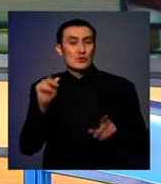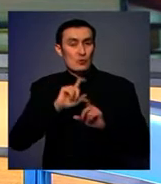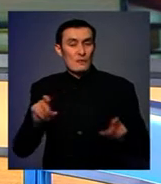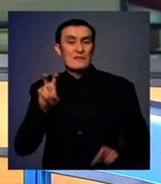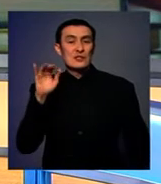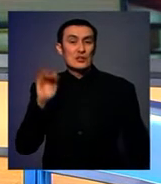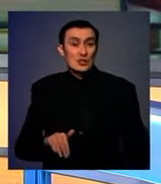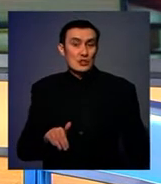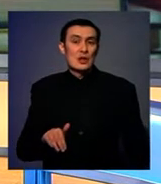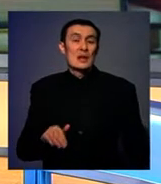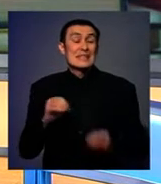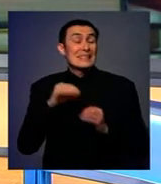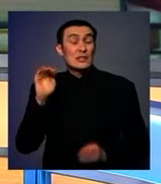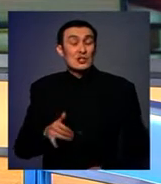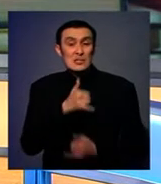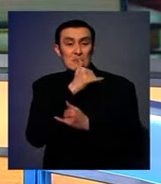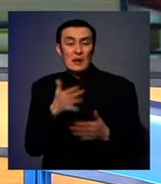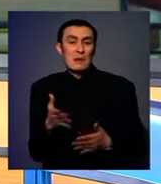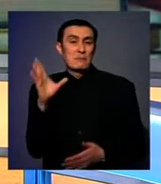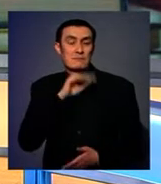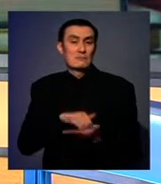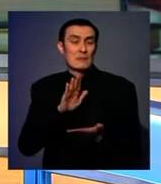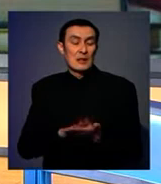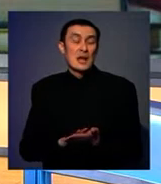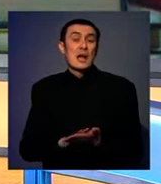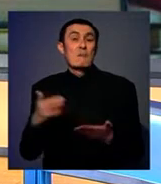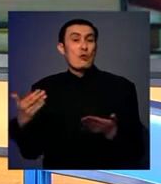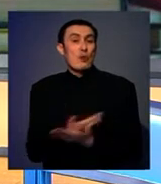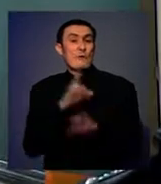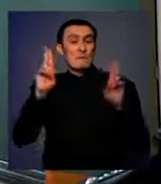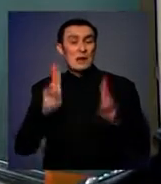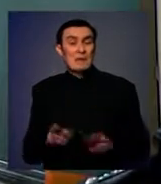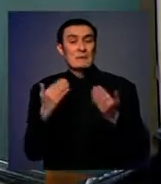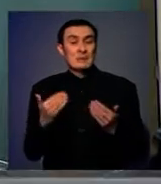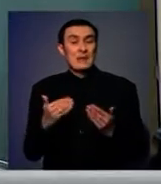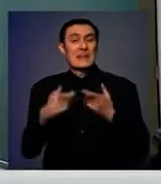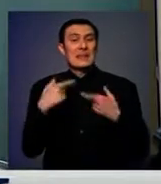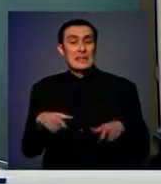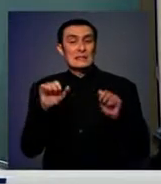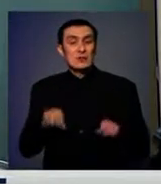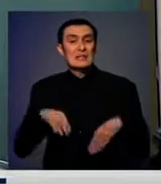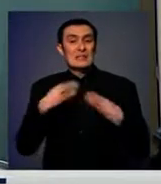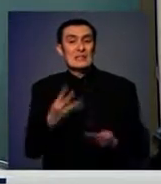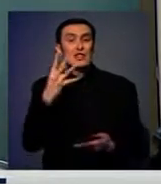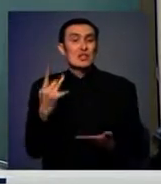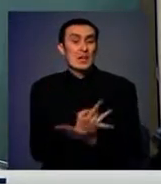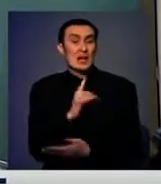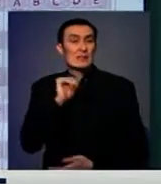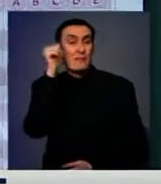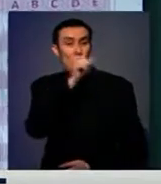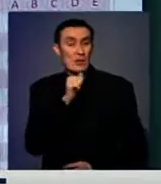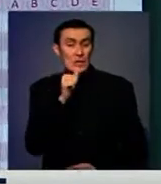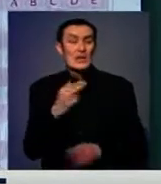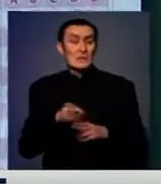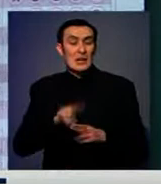10 тысяч из них не преодолели пороговый уровень. Напомню, по новым правилам теперь тест можно сдавать 4 раза в год. При этом